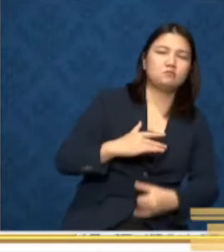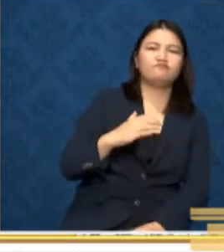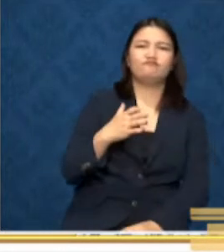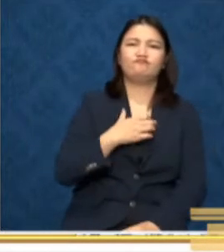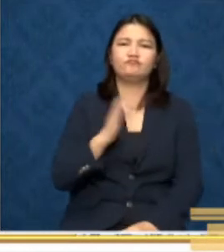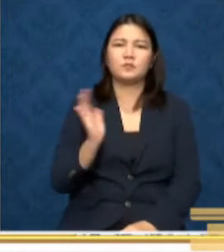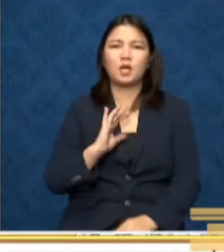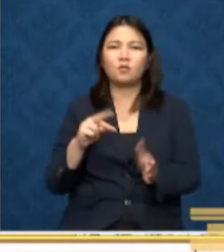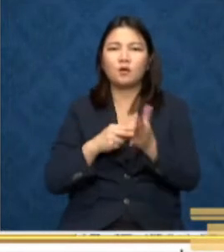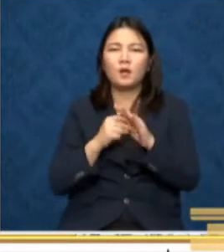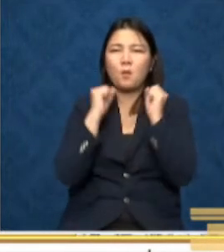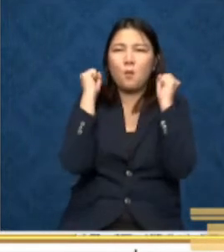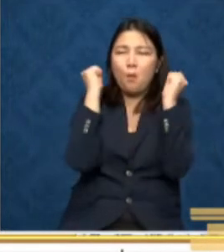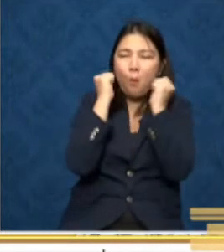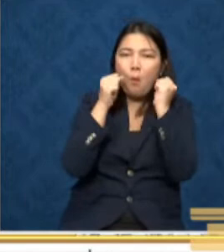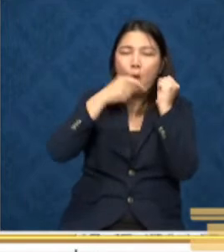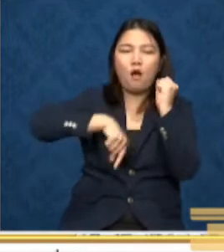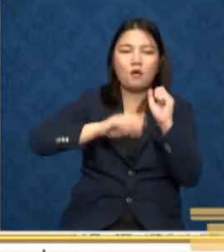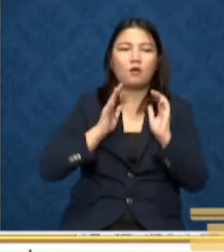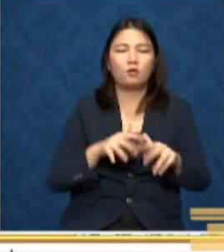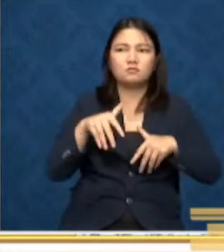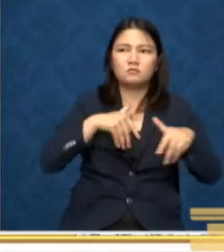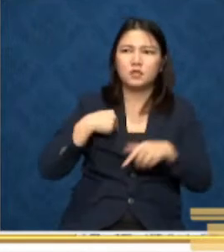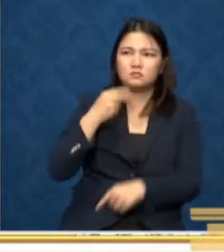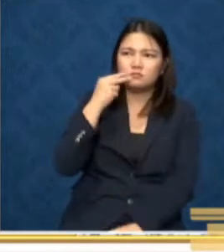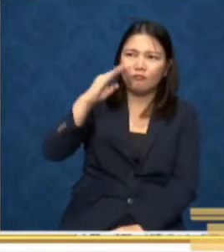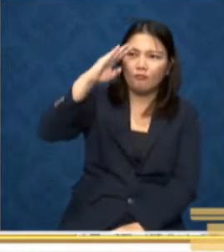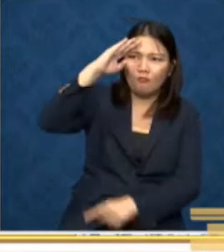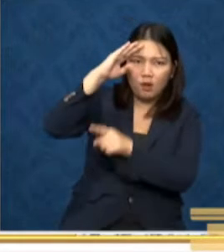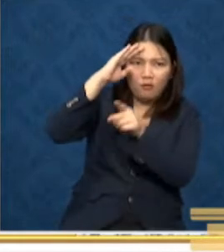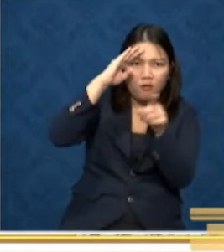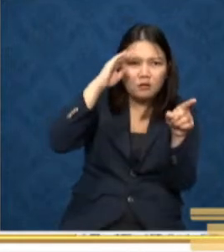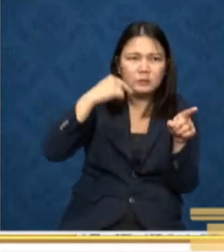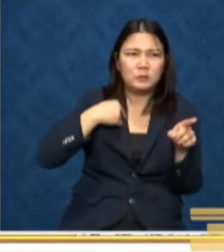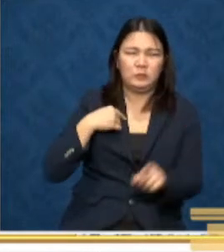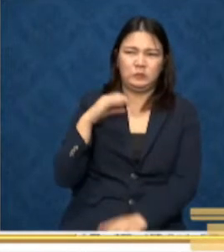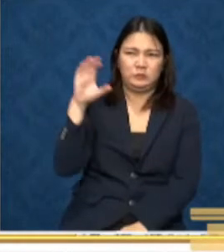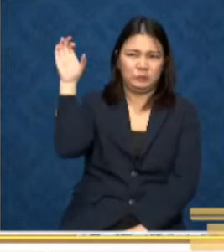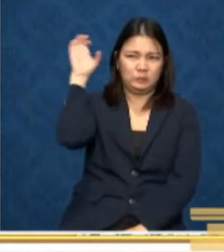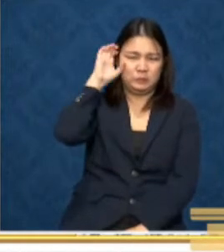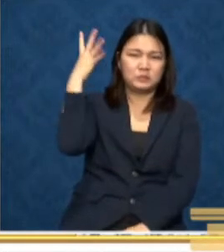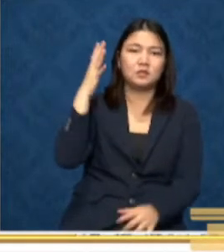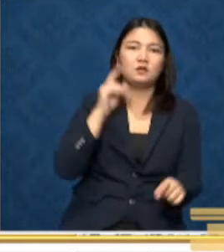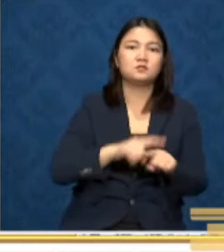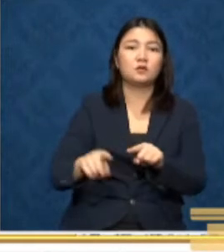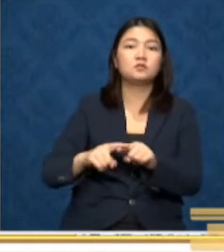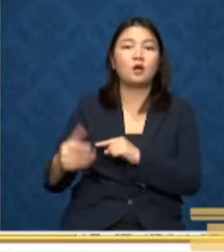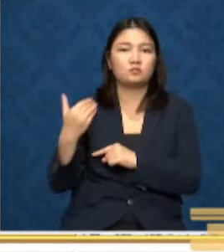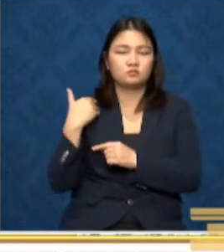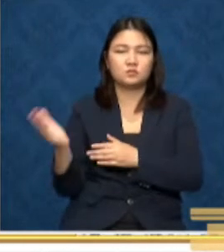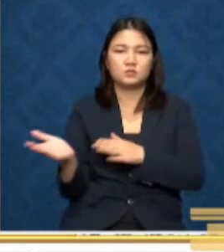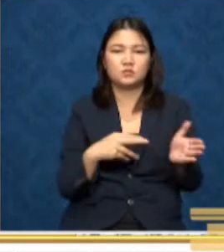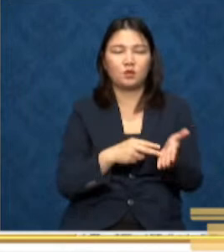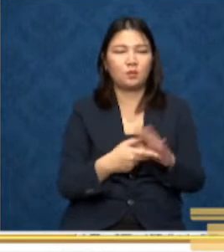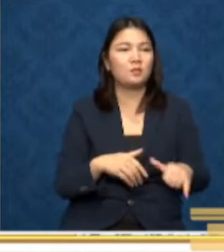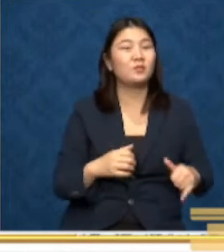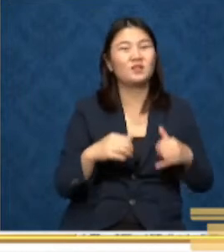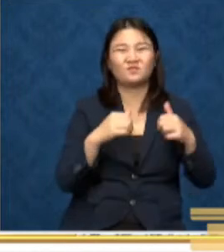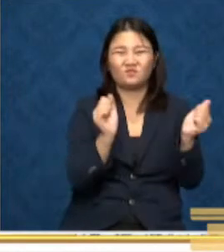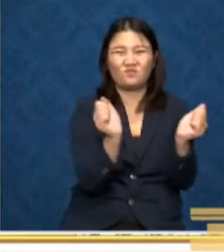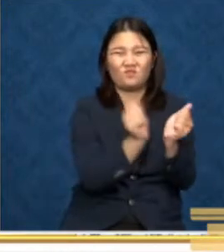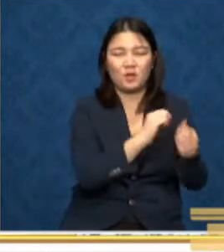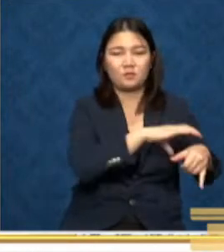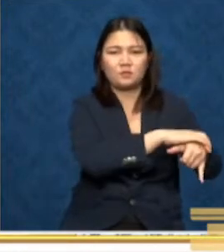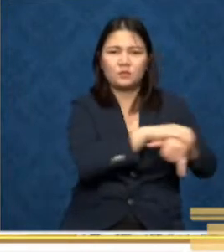างความหวาดกลัวและความไม่ไว้วางใจต่อเจ้าหน้าที่รัฐอย่างรุนแรงค่ะการคุมขังโดยไม่ทราบสถานะความเป็น